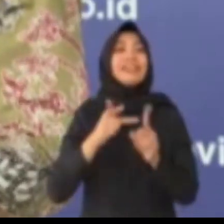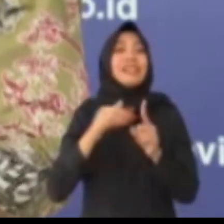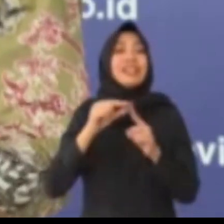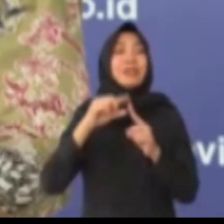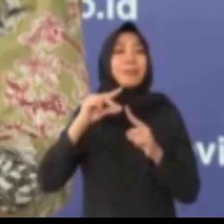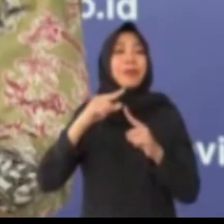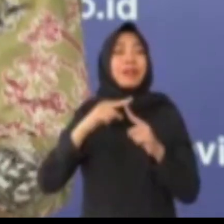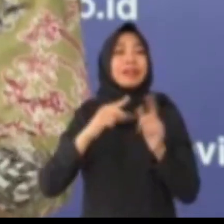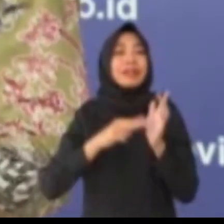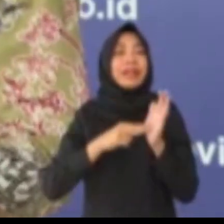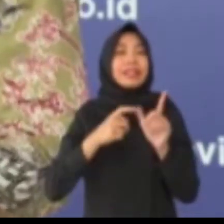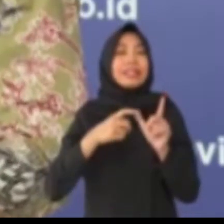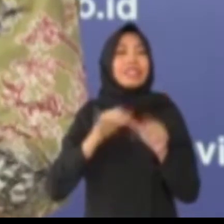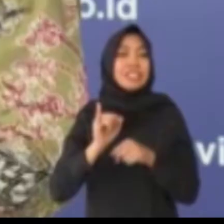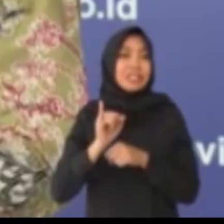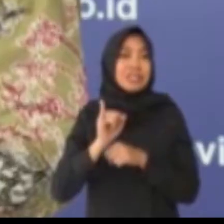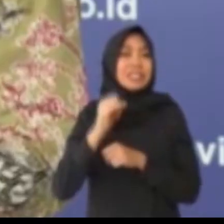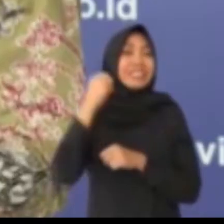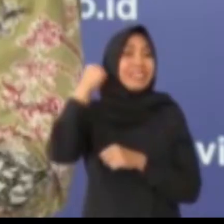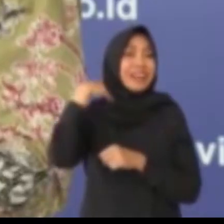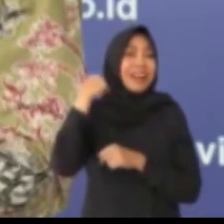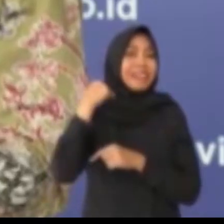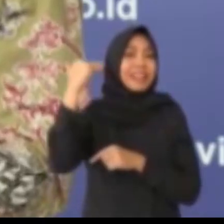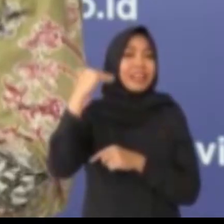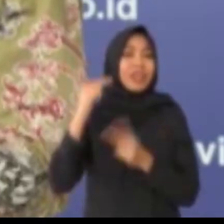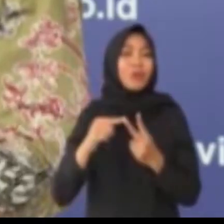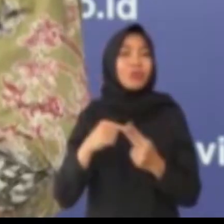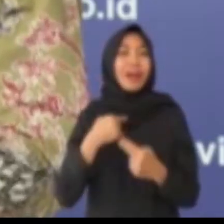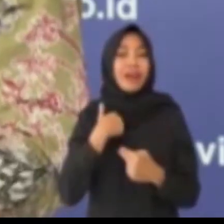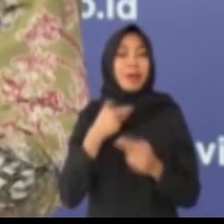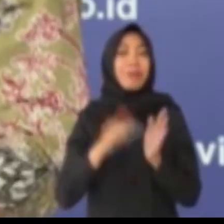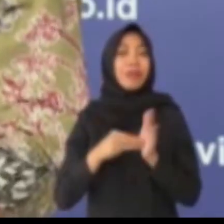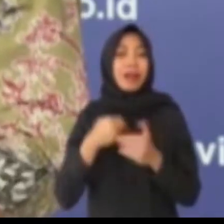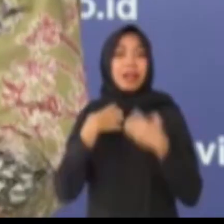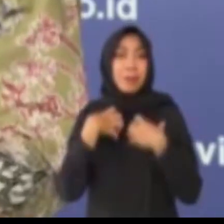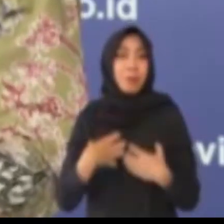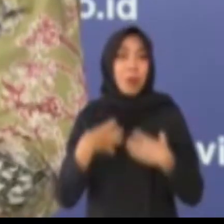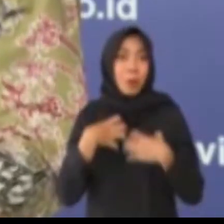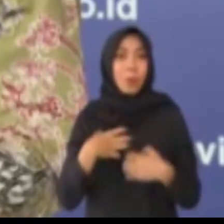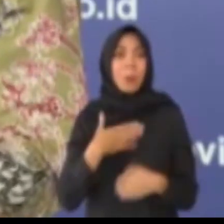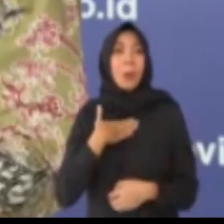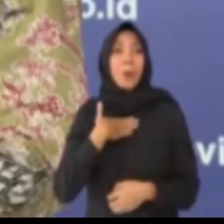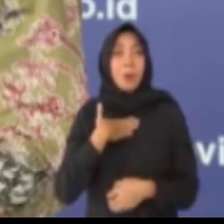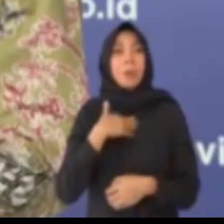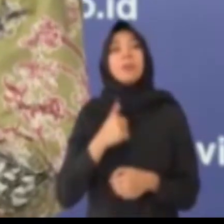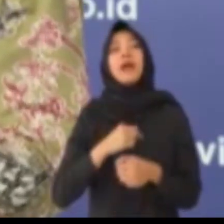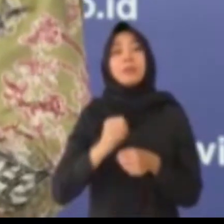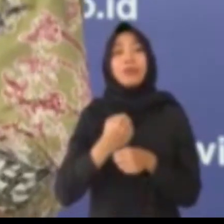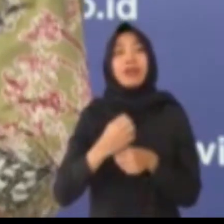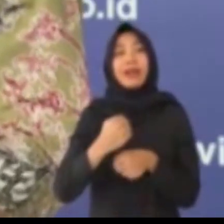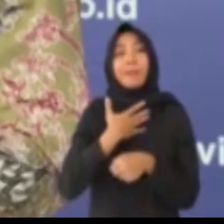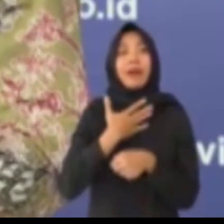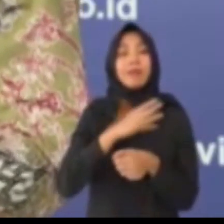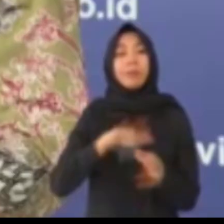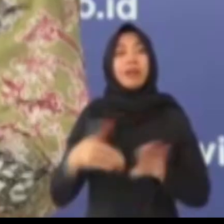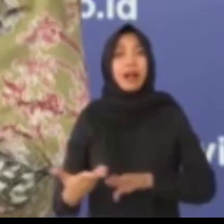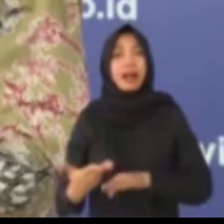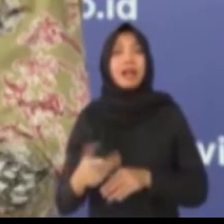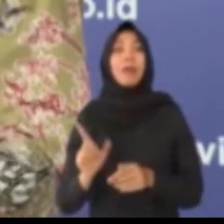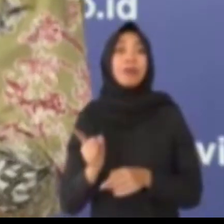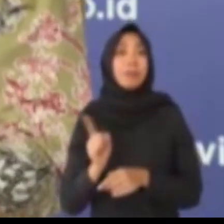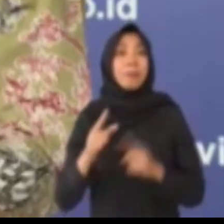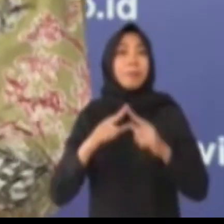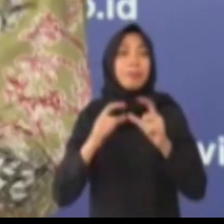Hai sesak nafas karena ada kelainan pada paru-paru bisa sebabkan karena asma bisa